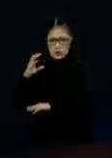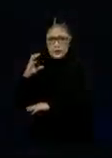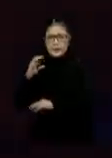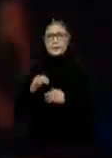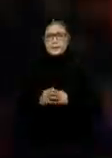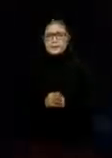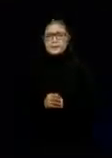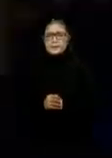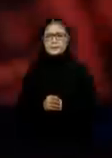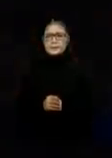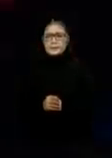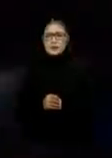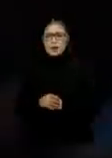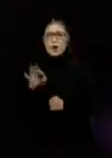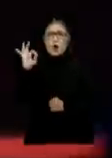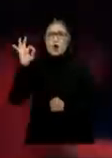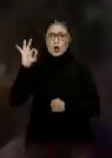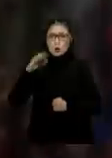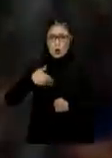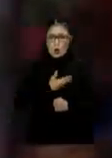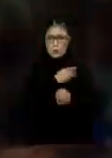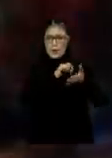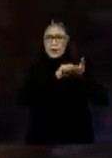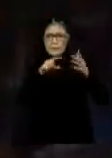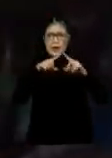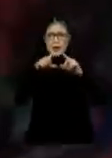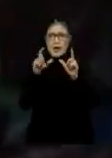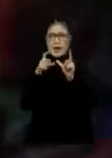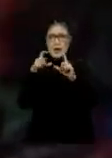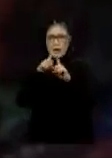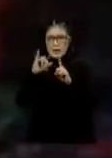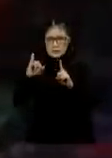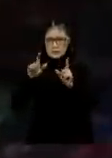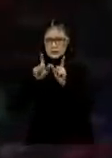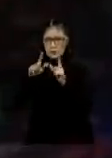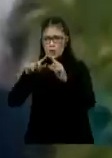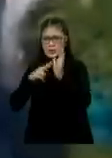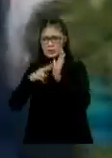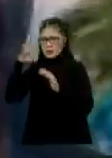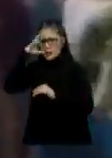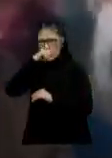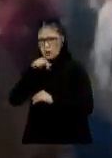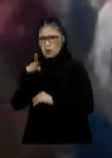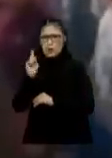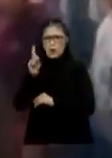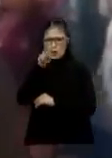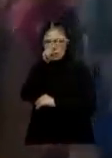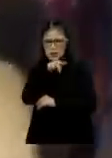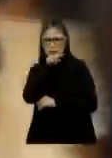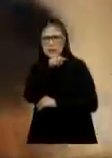Aswan, orang tua korban, mengaku dirinya mengetahui putra sulungnya menjadi salah satu korban kecelakaan maut tersebut saat melihat tayangan berita di